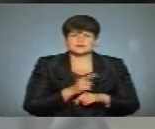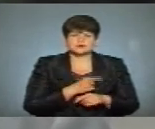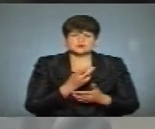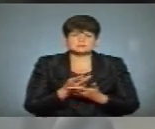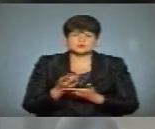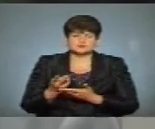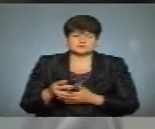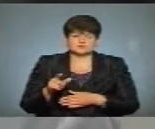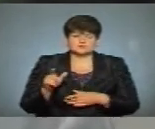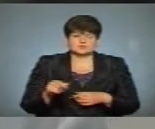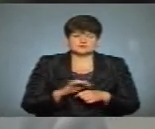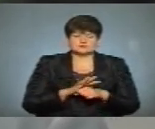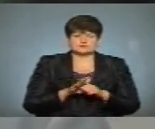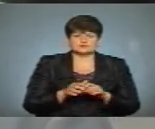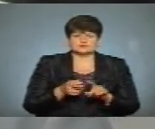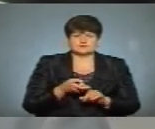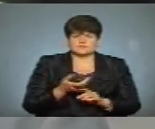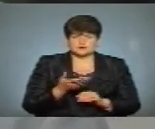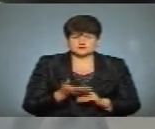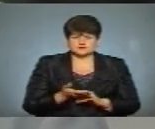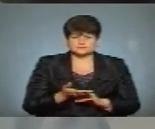госпіталізовувати пацієнтів із коронавірусною інфекцією